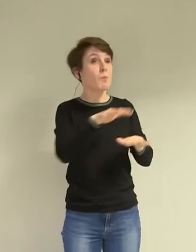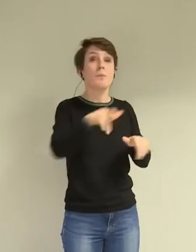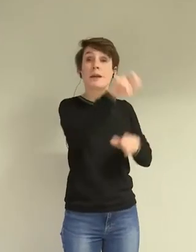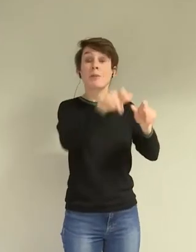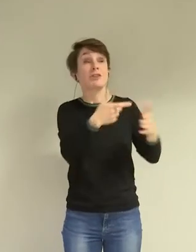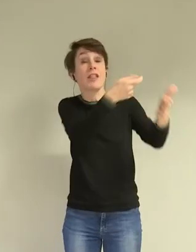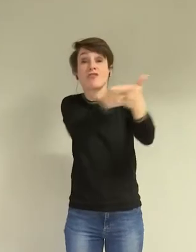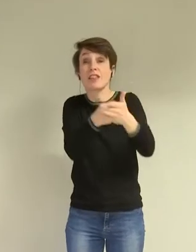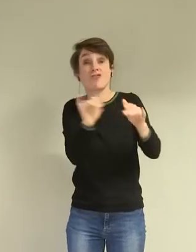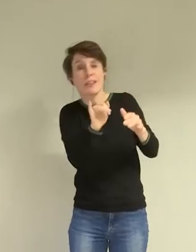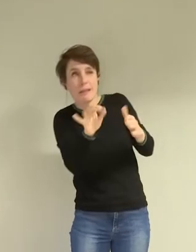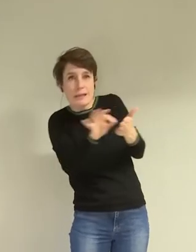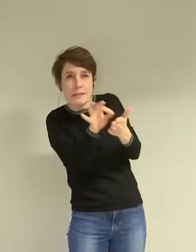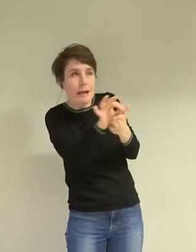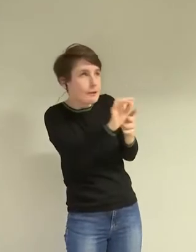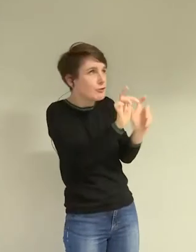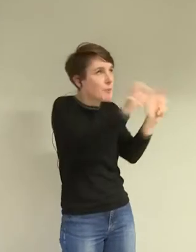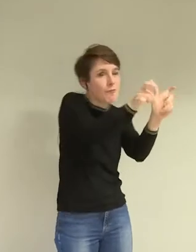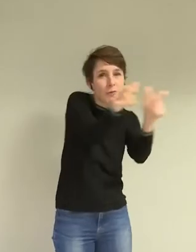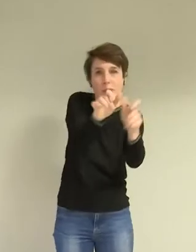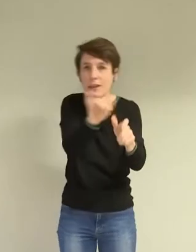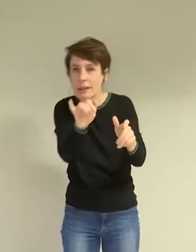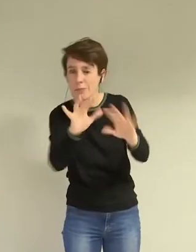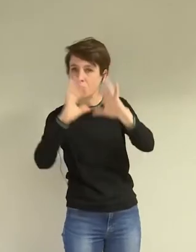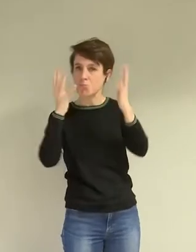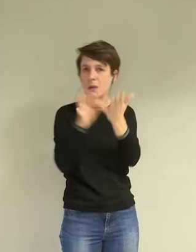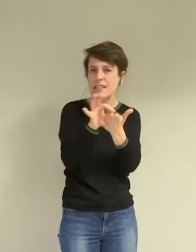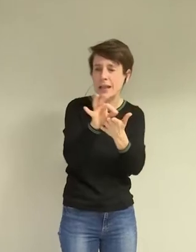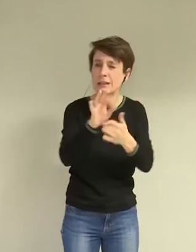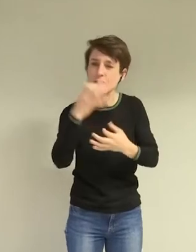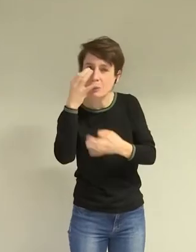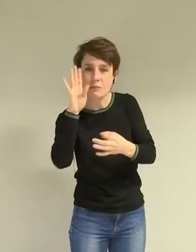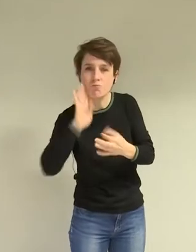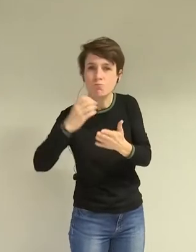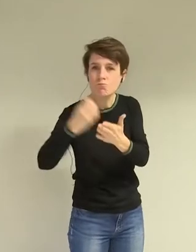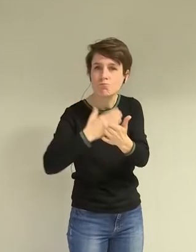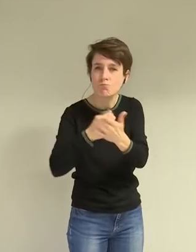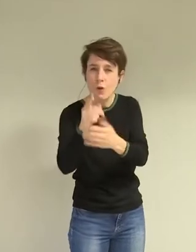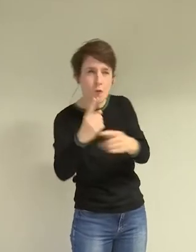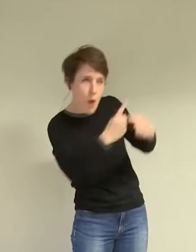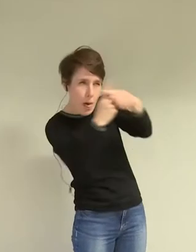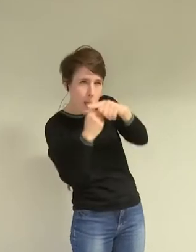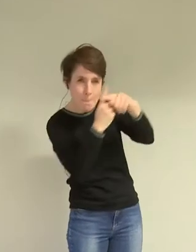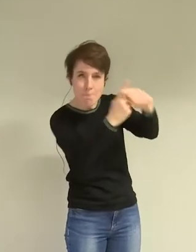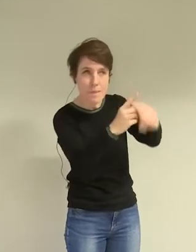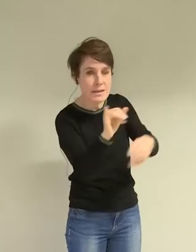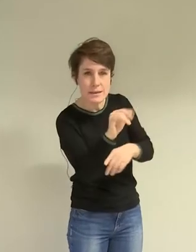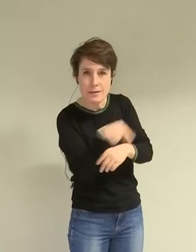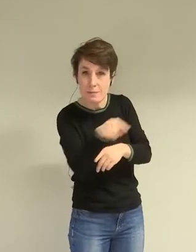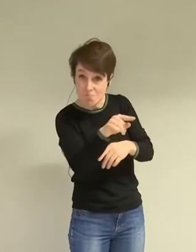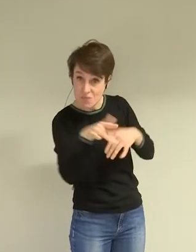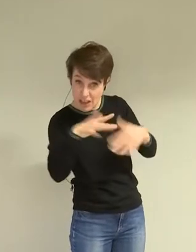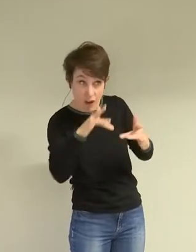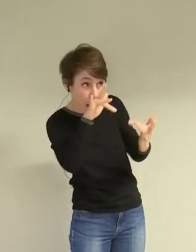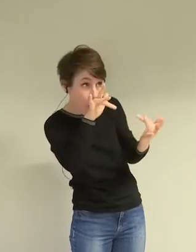pouvez vous nous préciser les grandes lignes de cette stratégie quel type all ages quatre typologies d'acheteurs visez vous des contacts ont-ils déjà